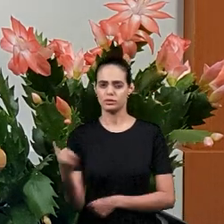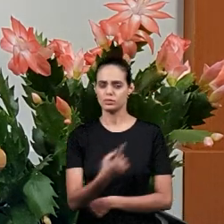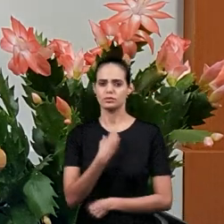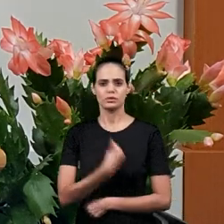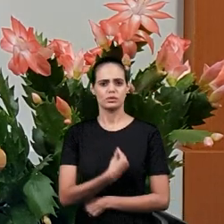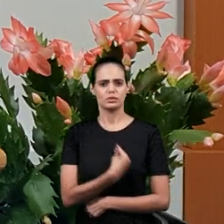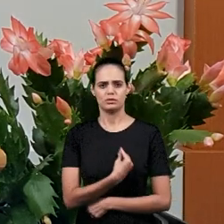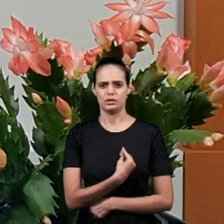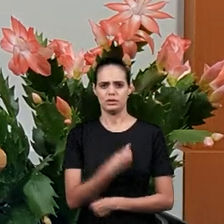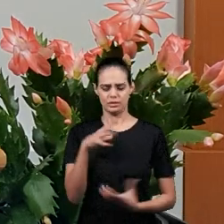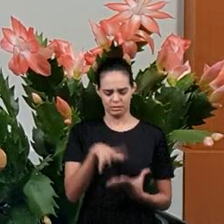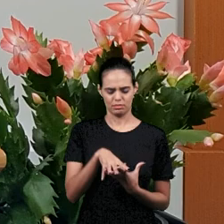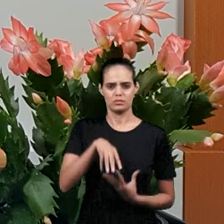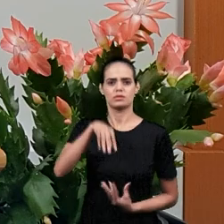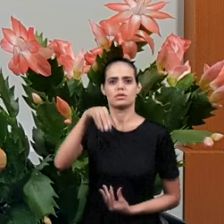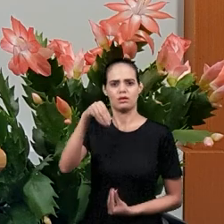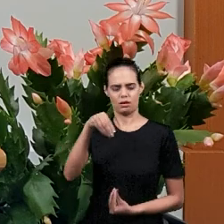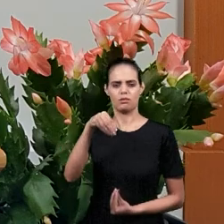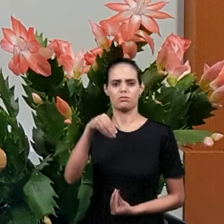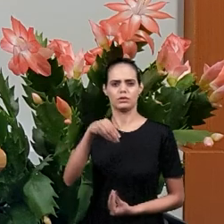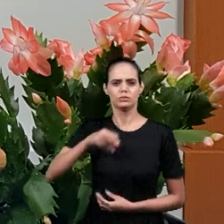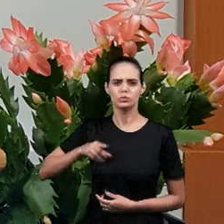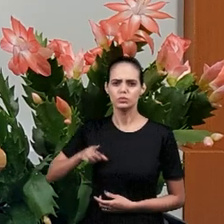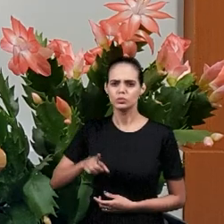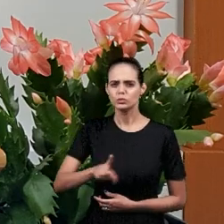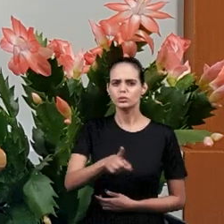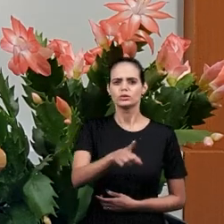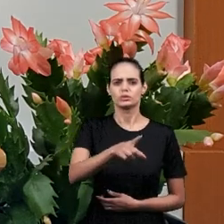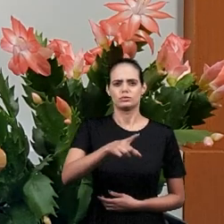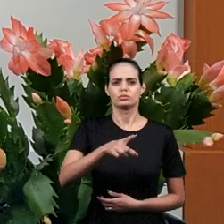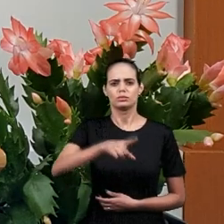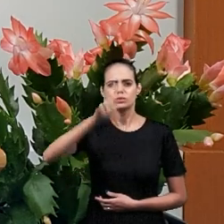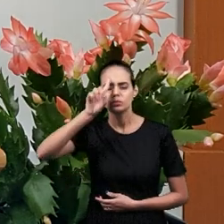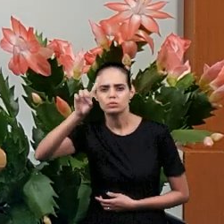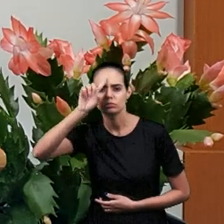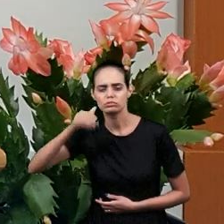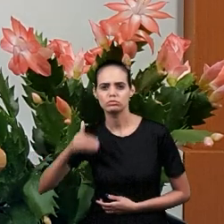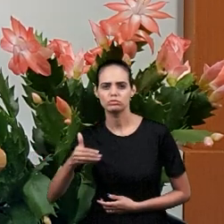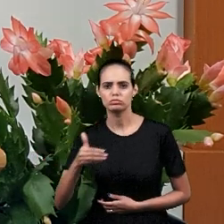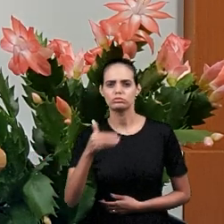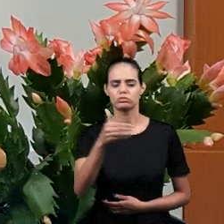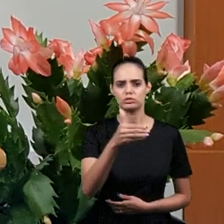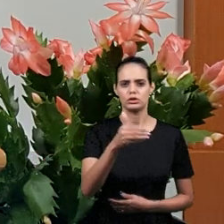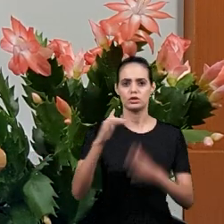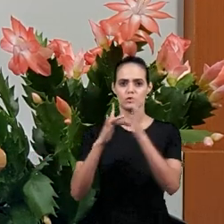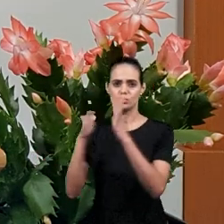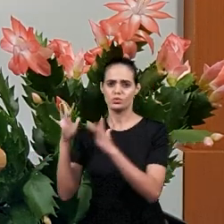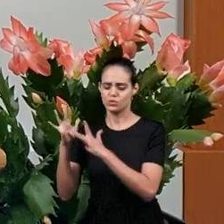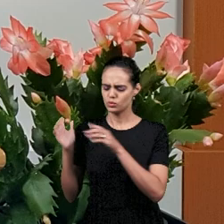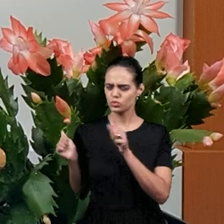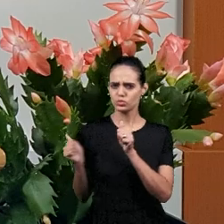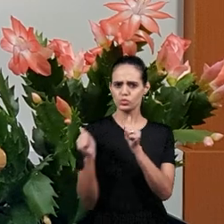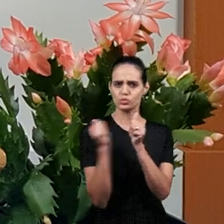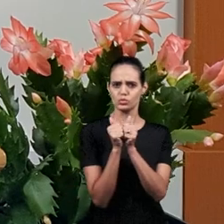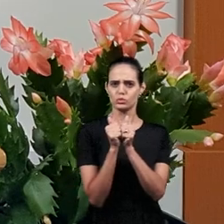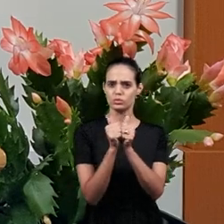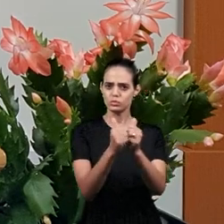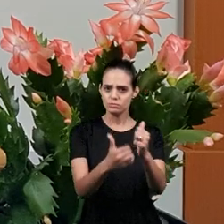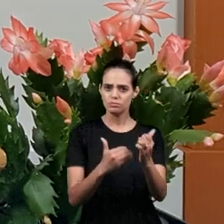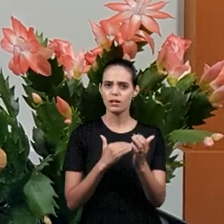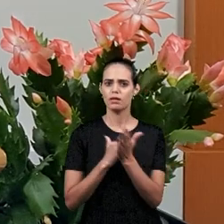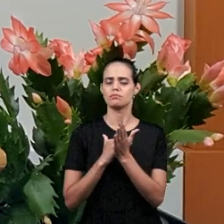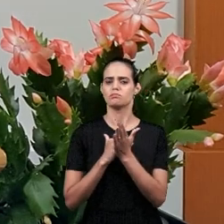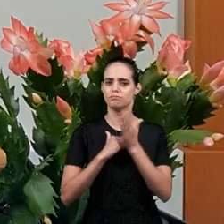vie. C'est celui qui le défend parce qu'en vérité, la grande bataille, c'est celle-là,